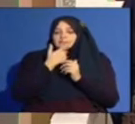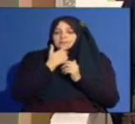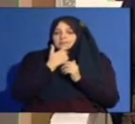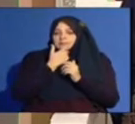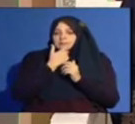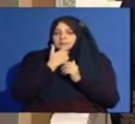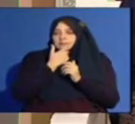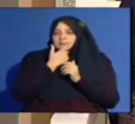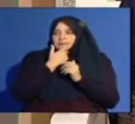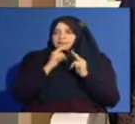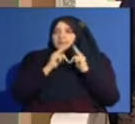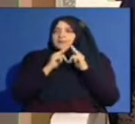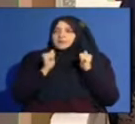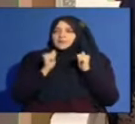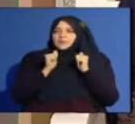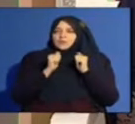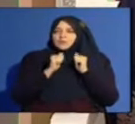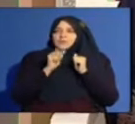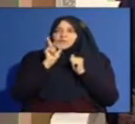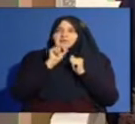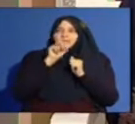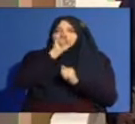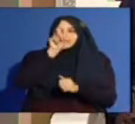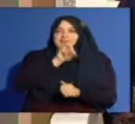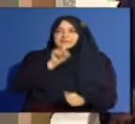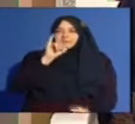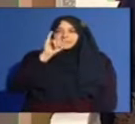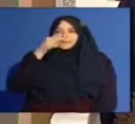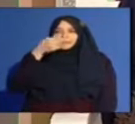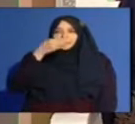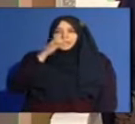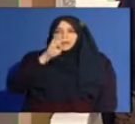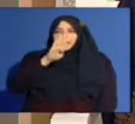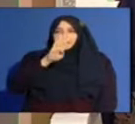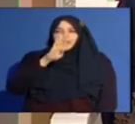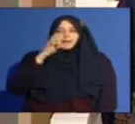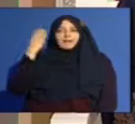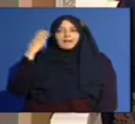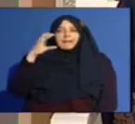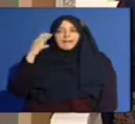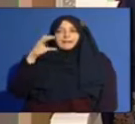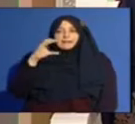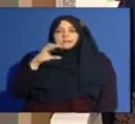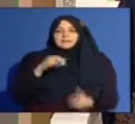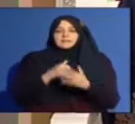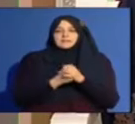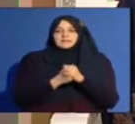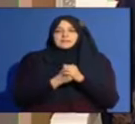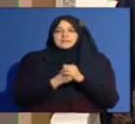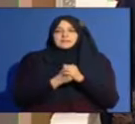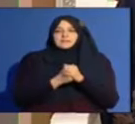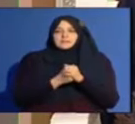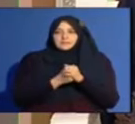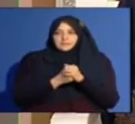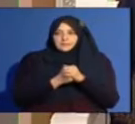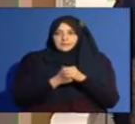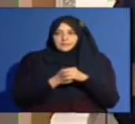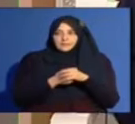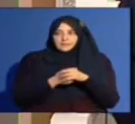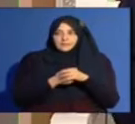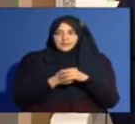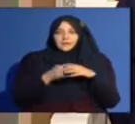مع قضية زينب من كندا. دكتور سعيد، قضية زينب من